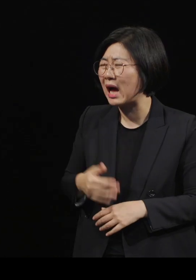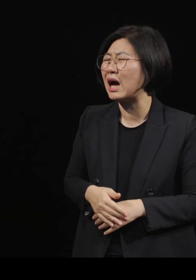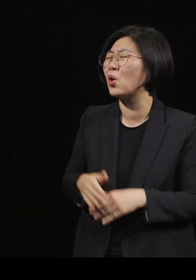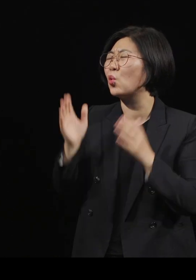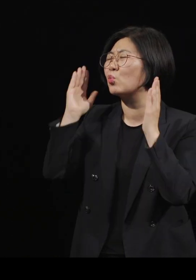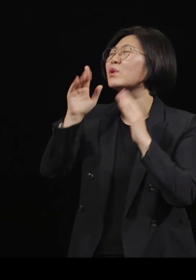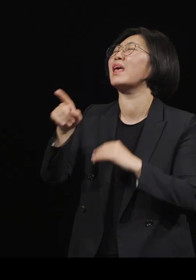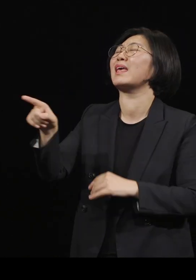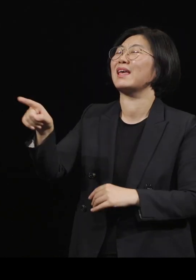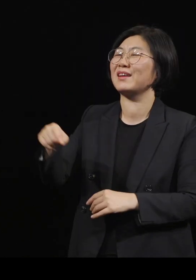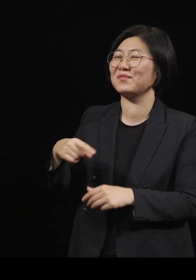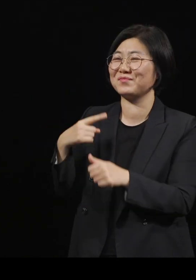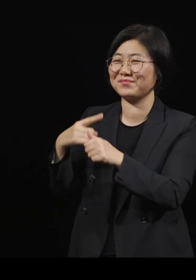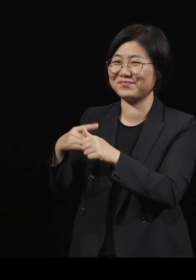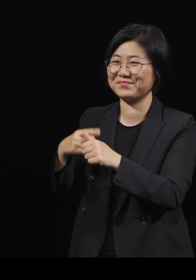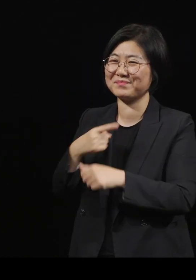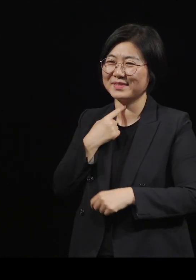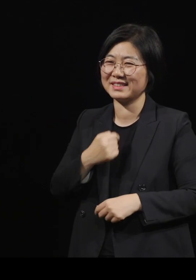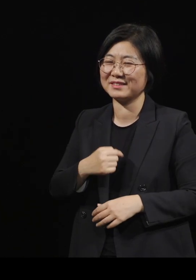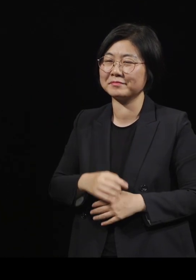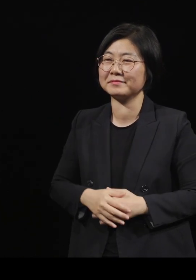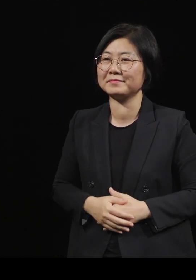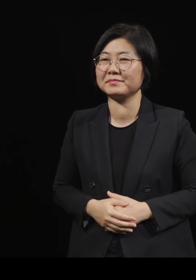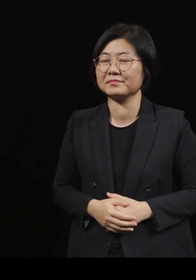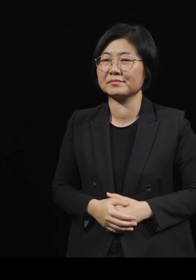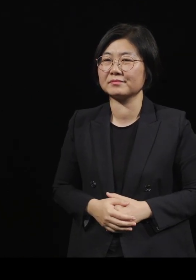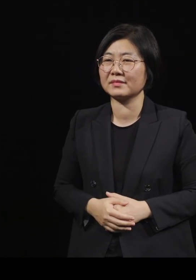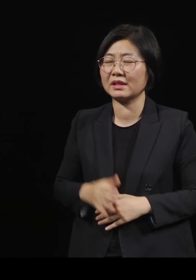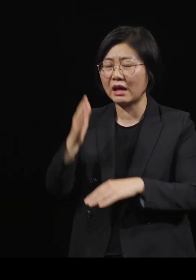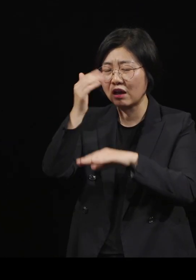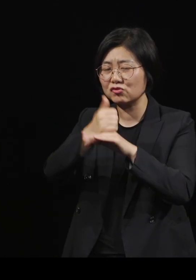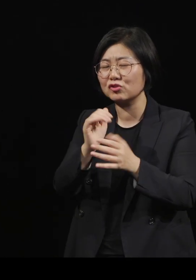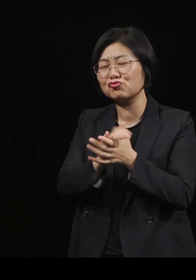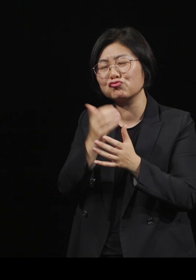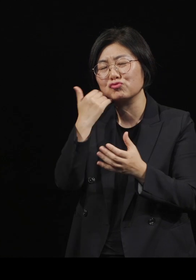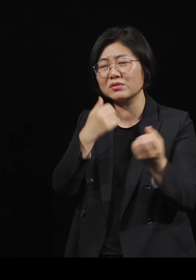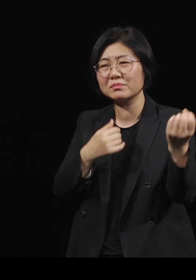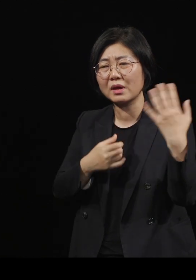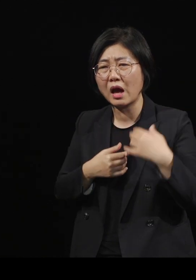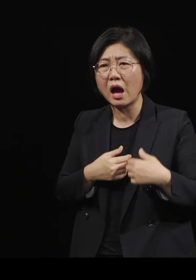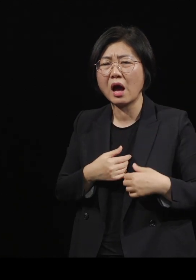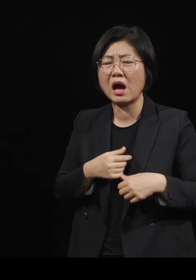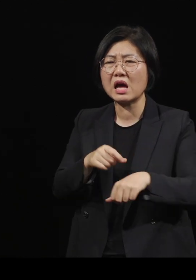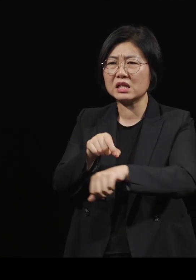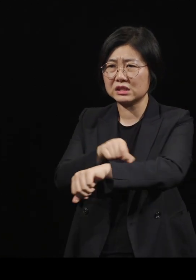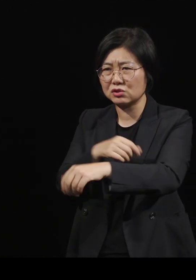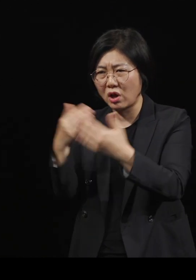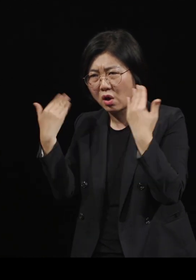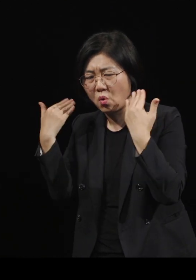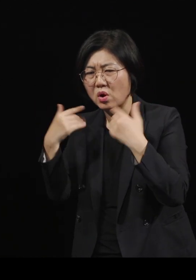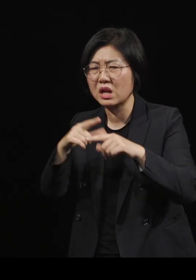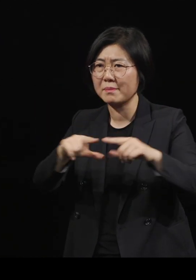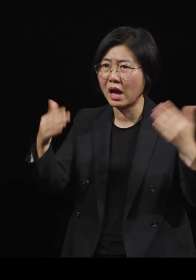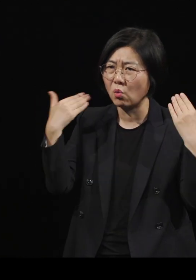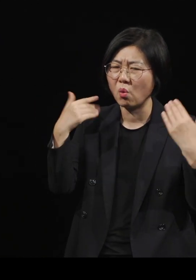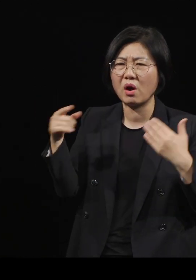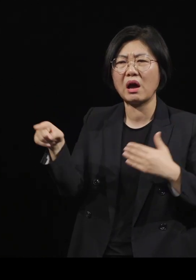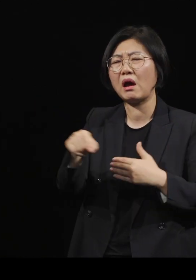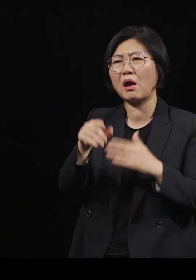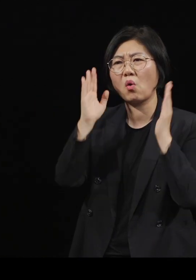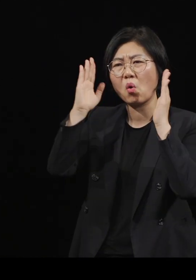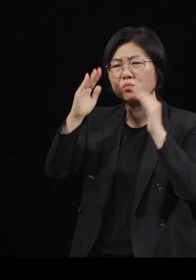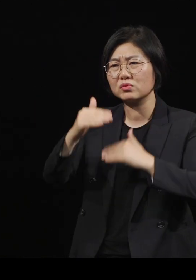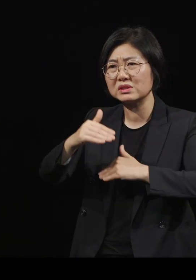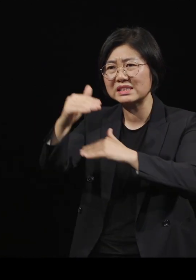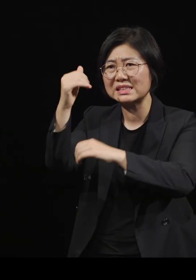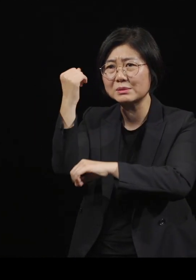좀 해 라고 놀렸죠. 나중에 제 친구가 알려주더라고요. 특수학교는 일반 학교랑